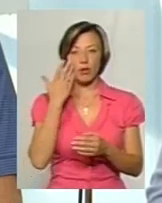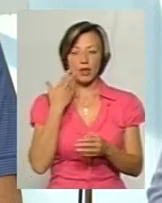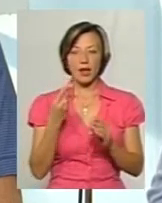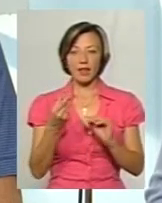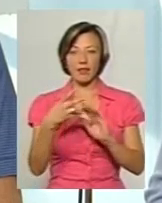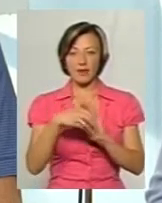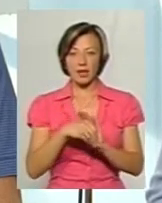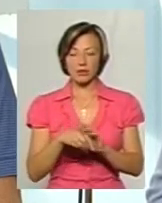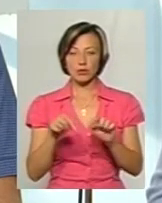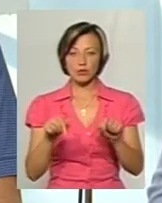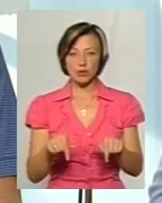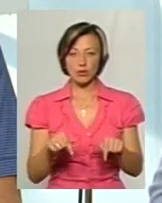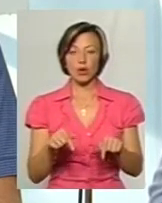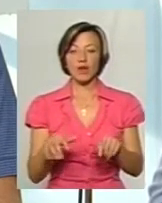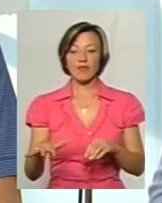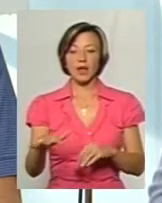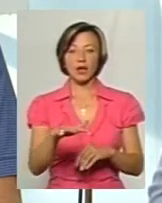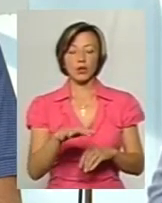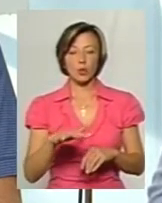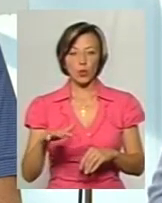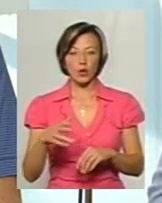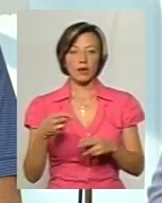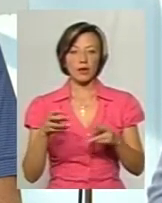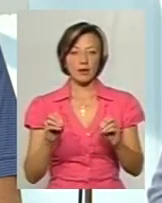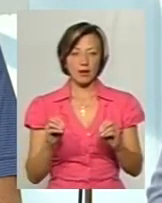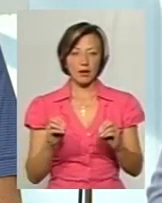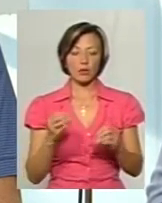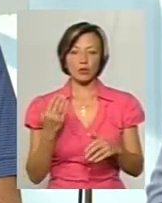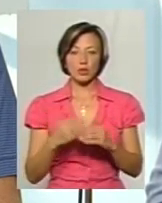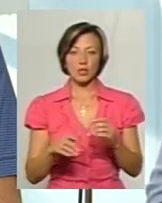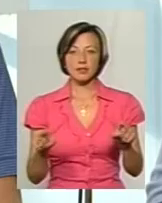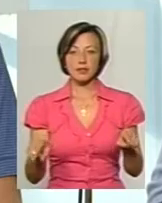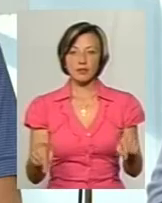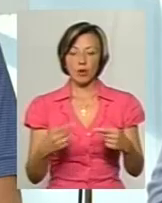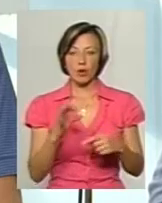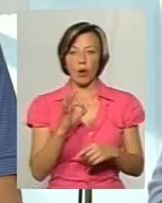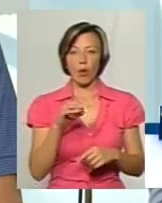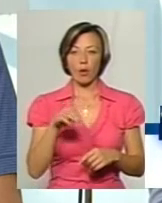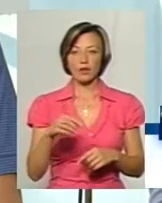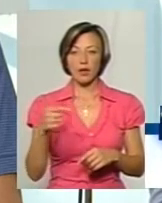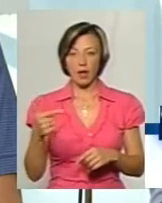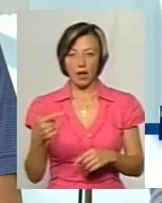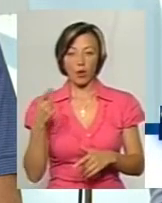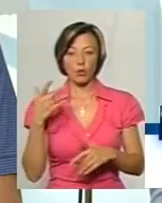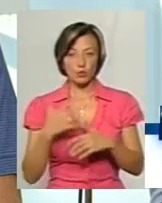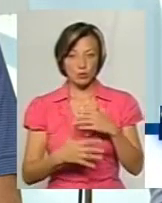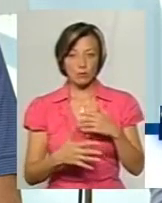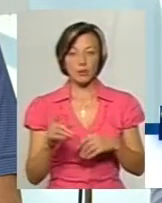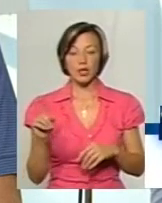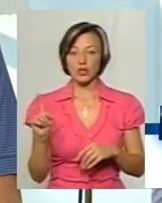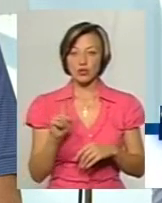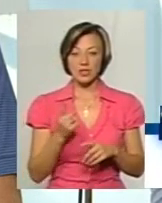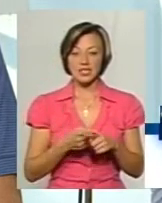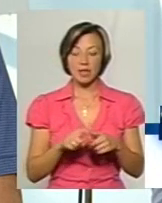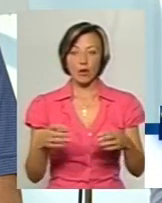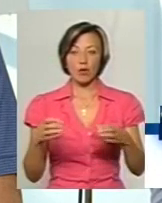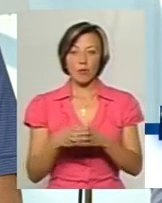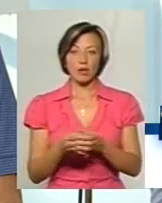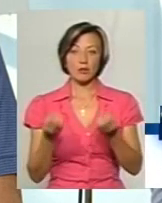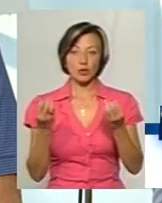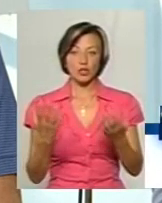інвестор заходить саме в території, де вже створені об'єднані територіальні громади, бо він розуміє, що з цією громадою